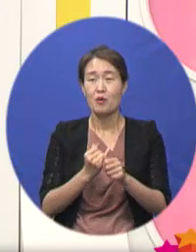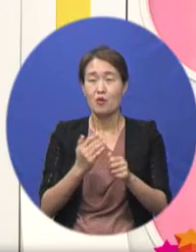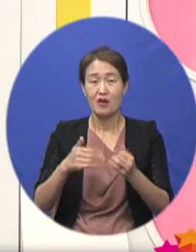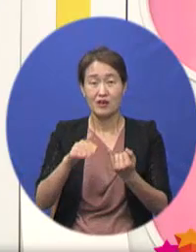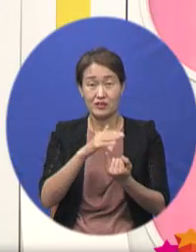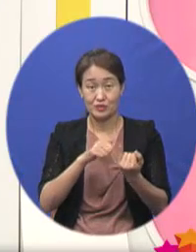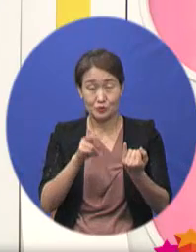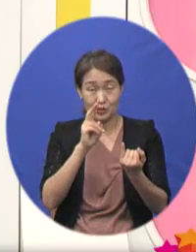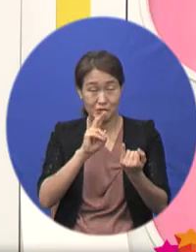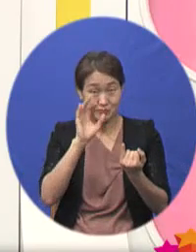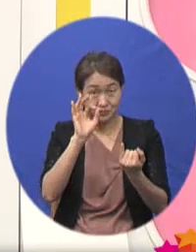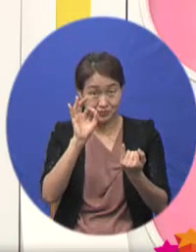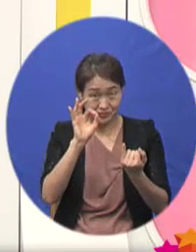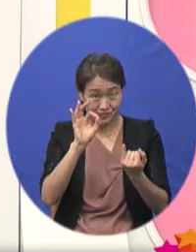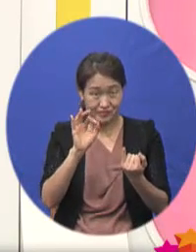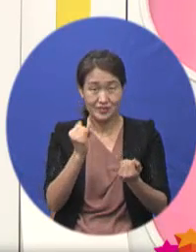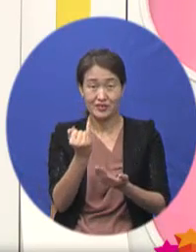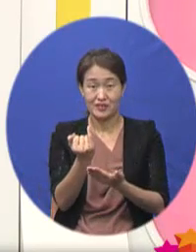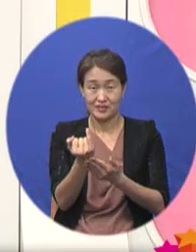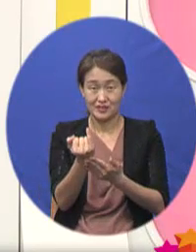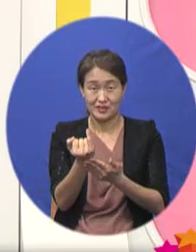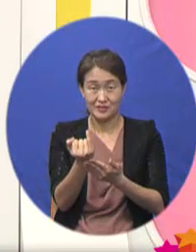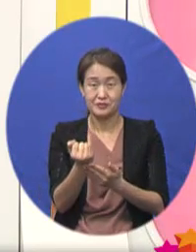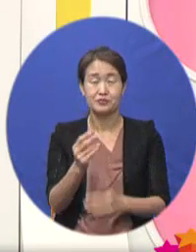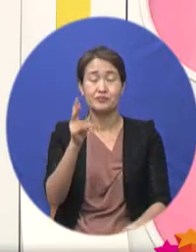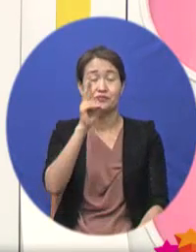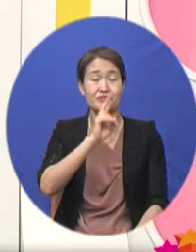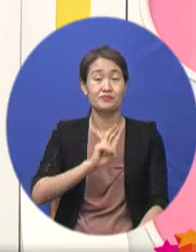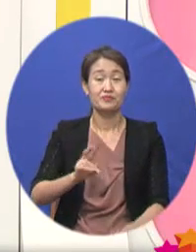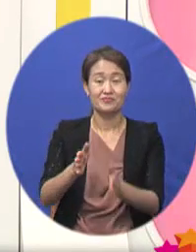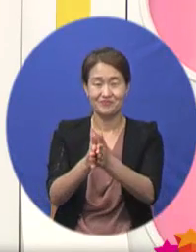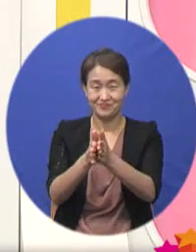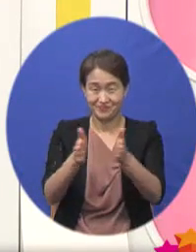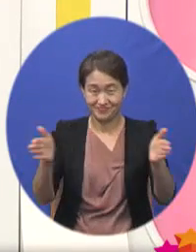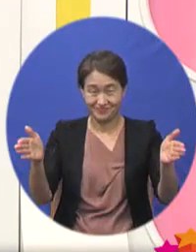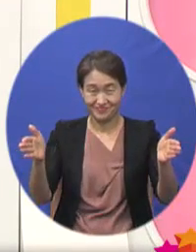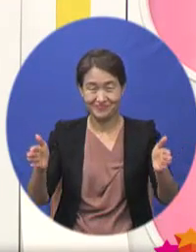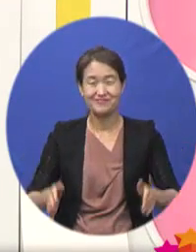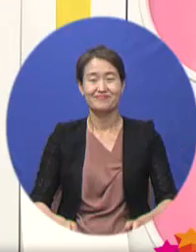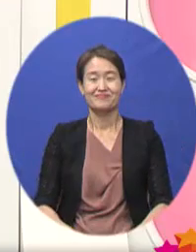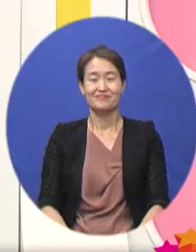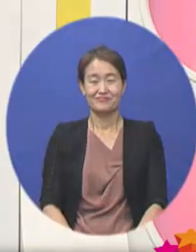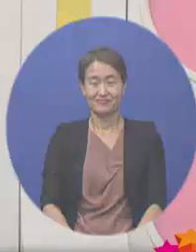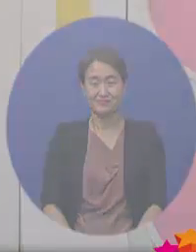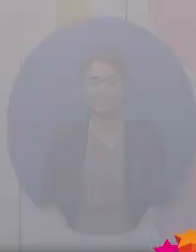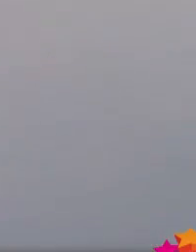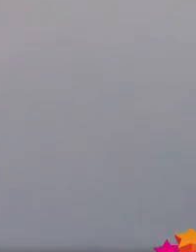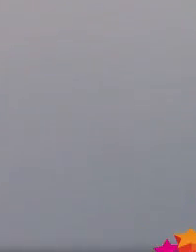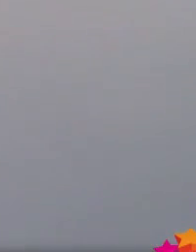네. 들어볼게요. 네. 예, 우리 정희님의 예, 노래 들어볼게요.